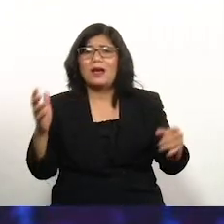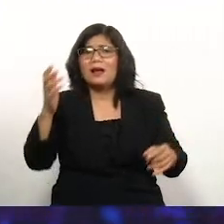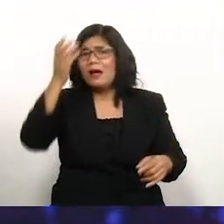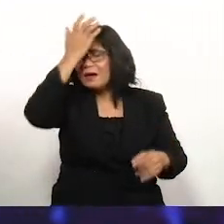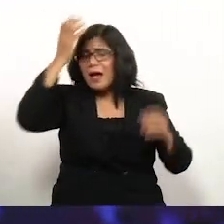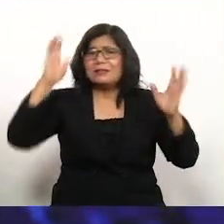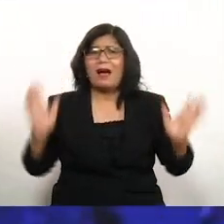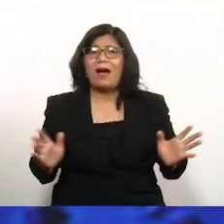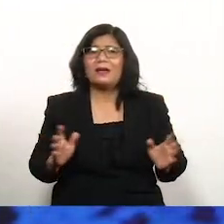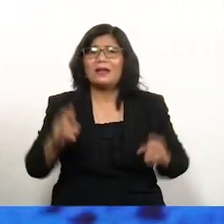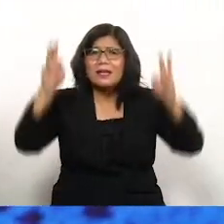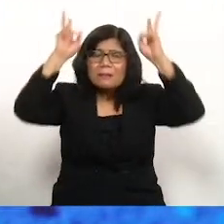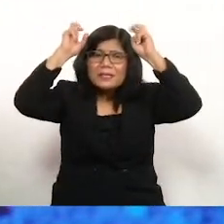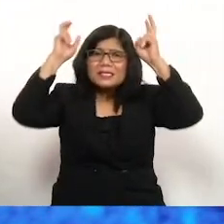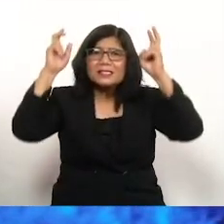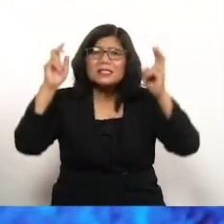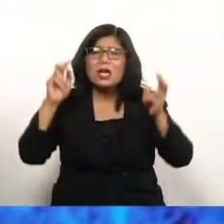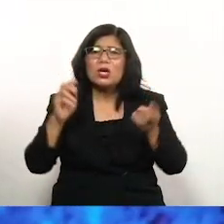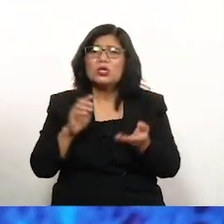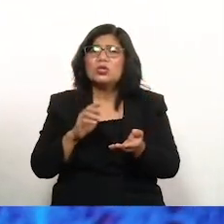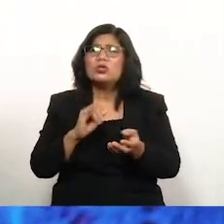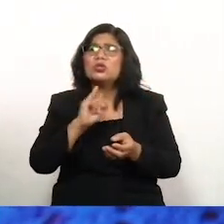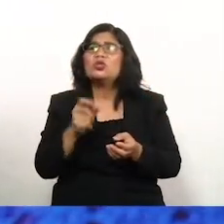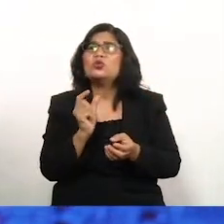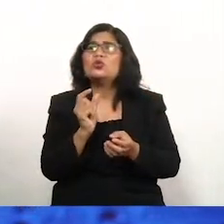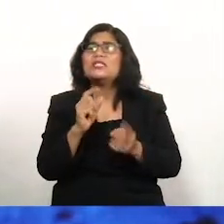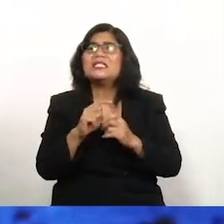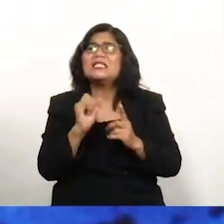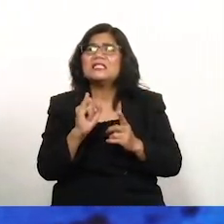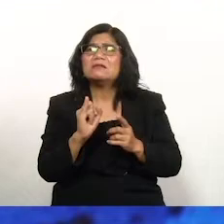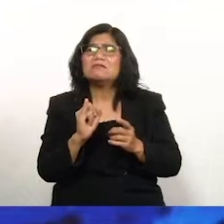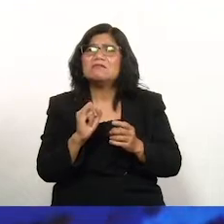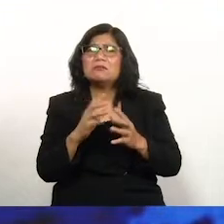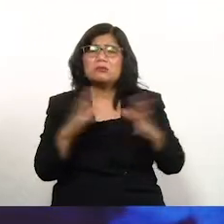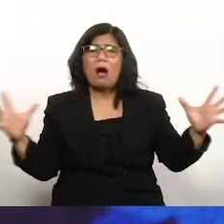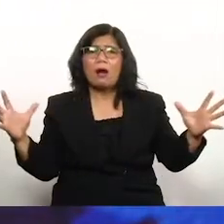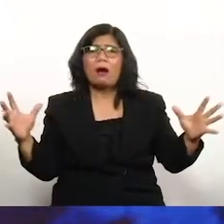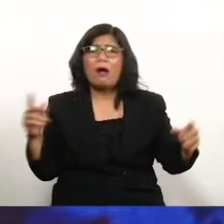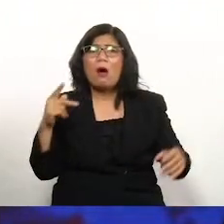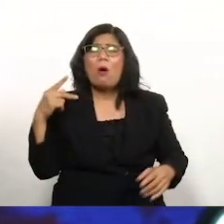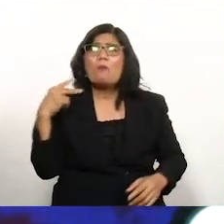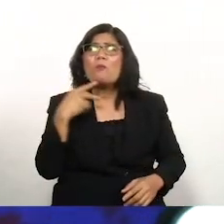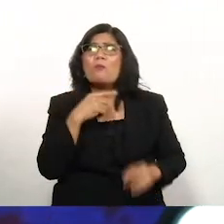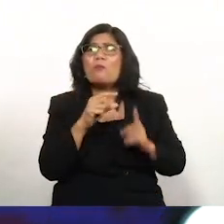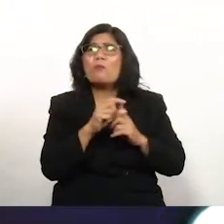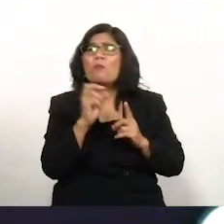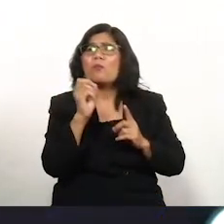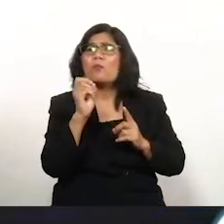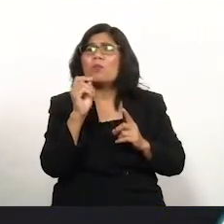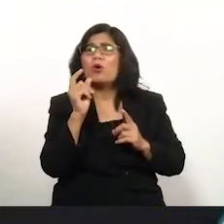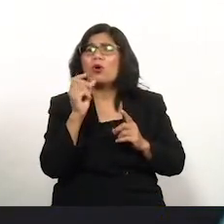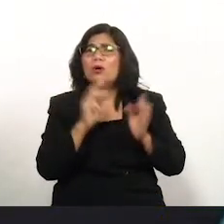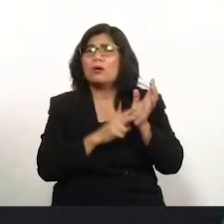Hai kerajaan pejudi yang ditengah pandemi makin besar Hai kerajaan pornografi di tengah pandemi makin